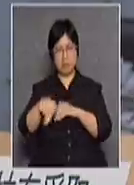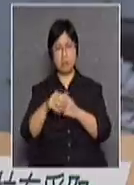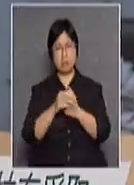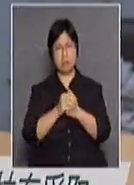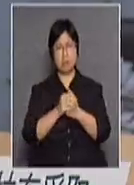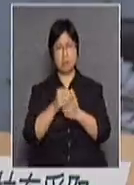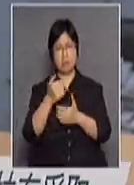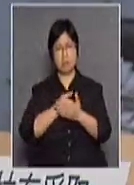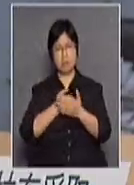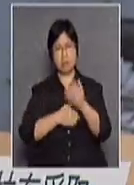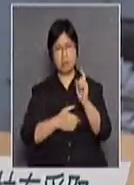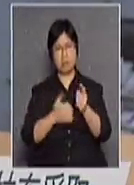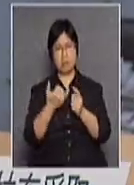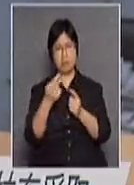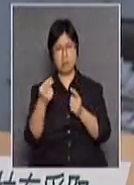削減